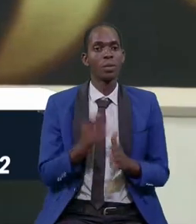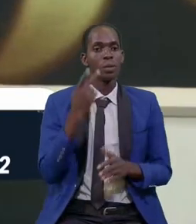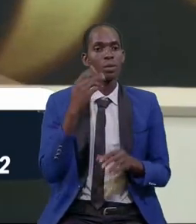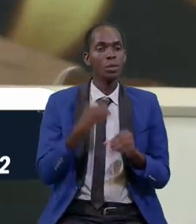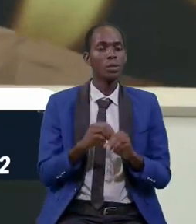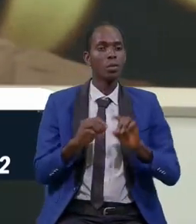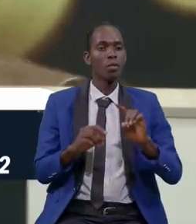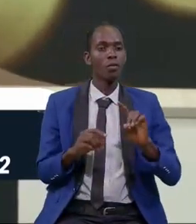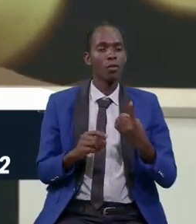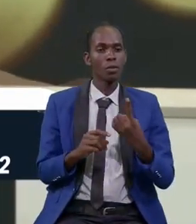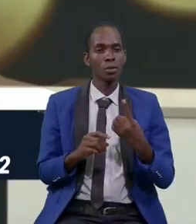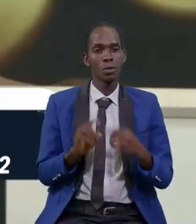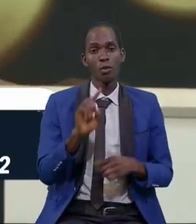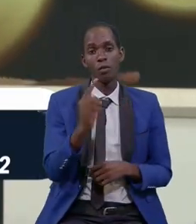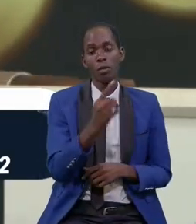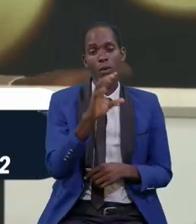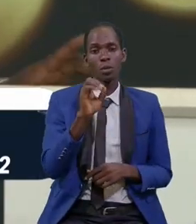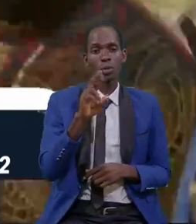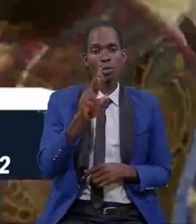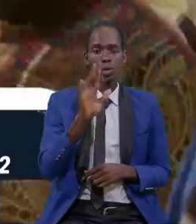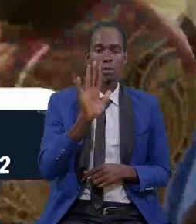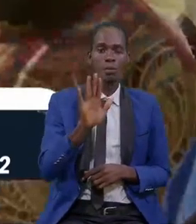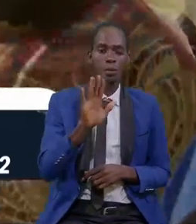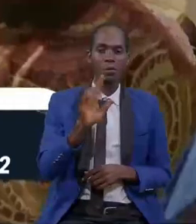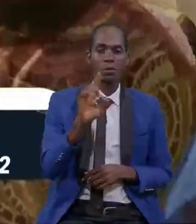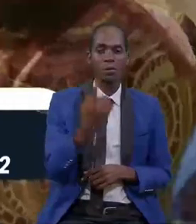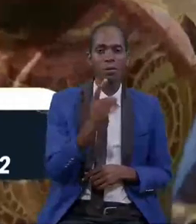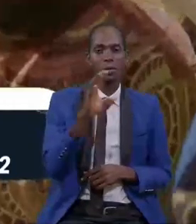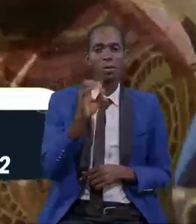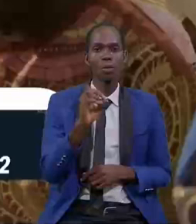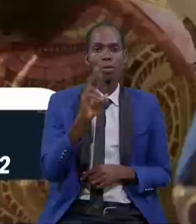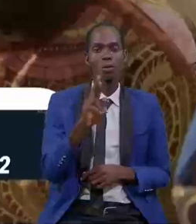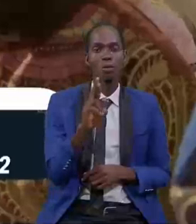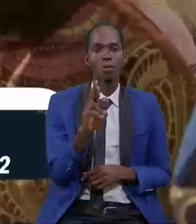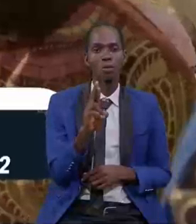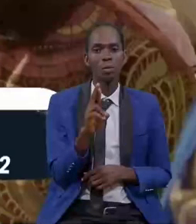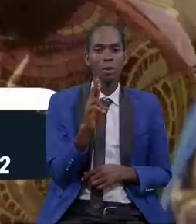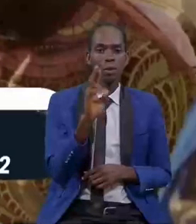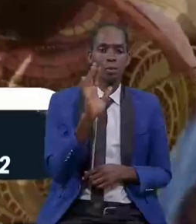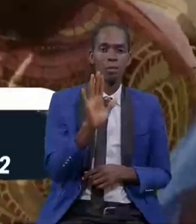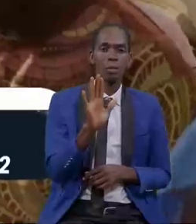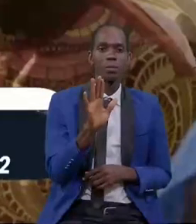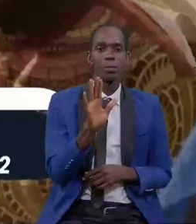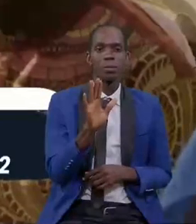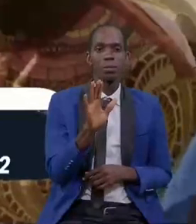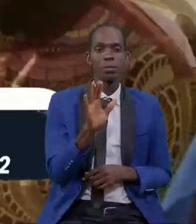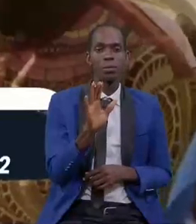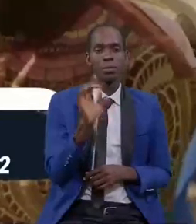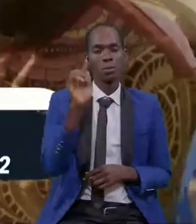En 1 Corinthiens 5, 1 Corinthiens chapitre 5,